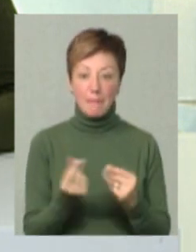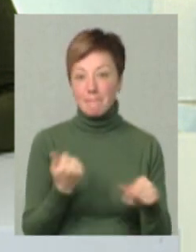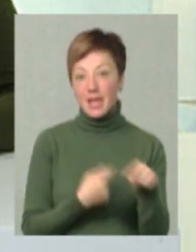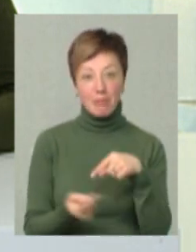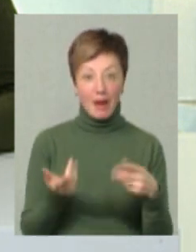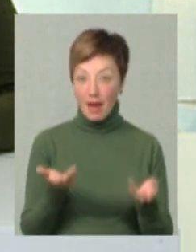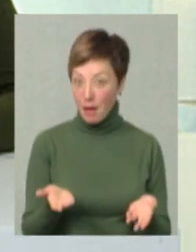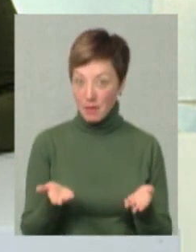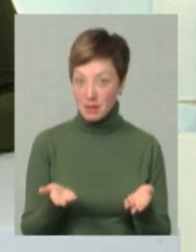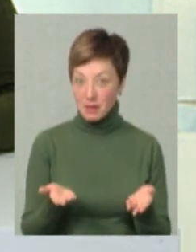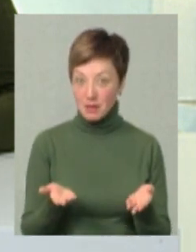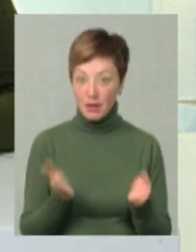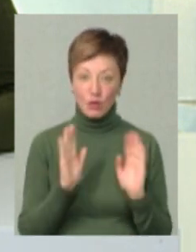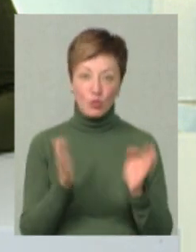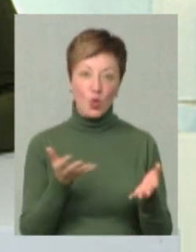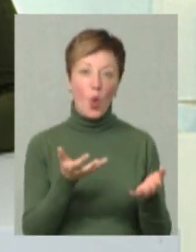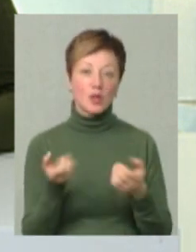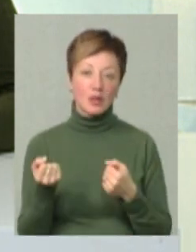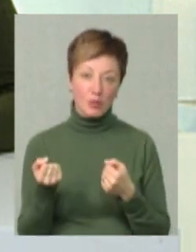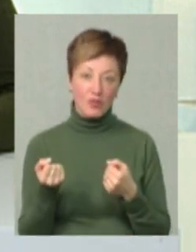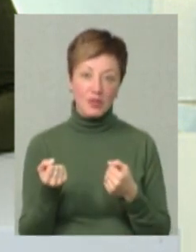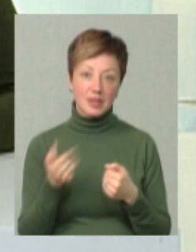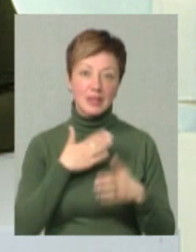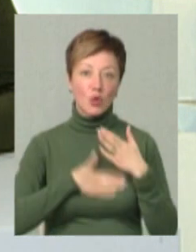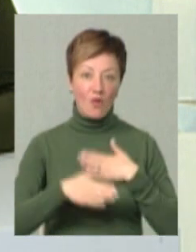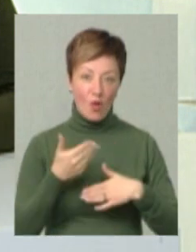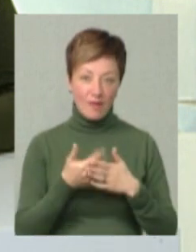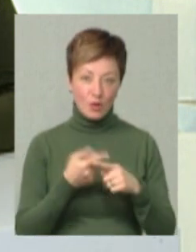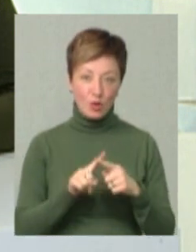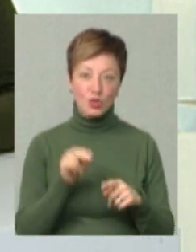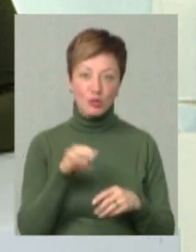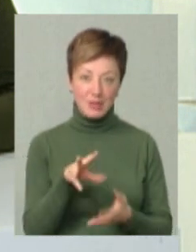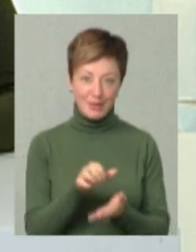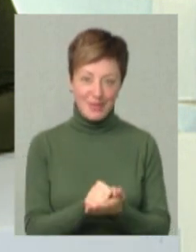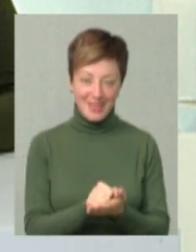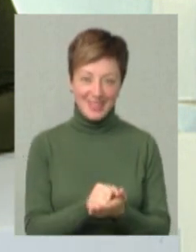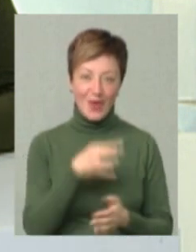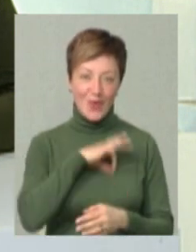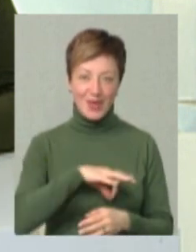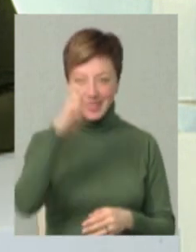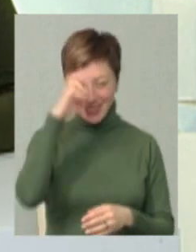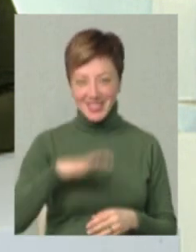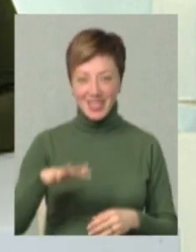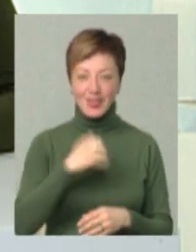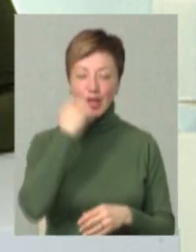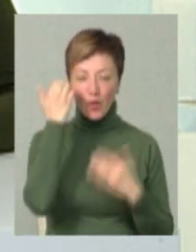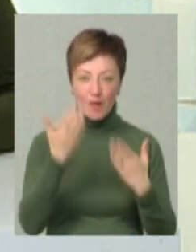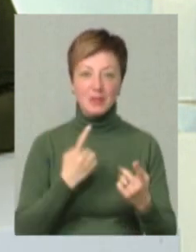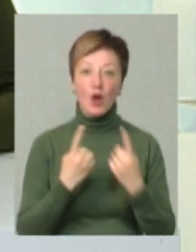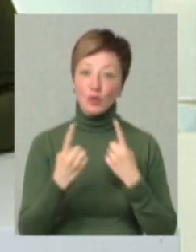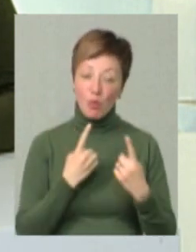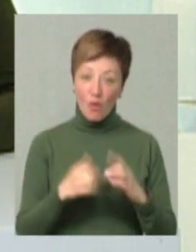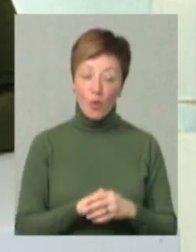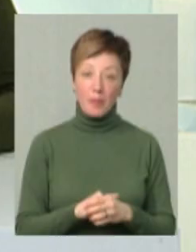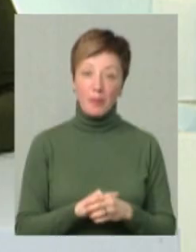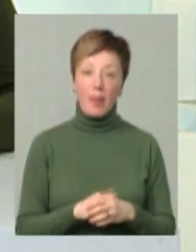підприємець, і будуть отримувати задоволення від того, чим займаються, і приносити користь нашій державі. Дякую вам за розмову.